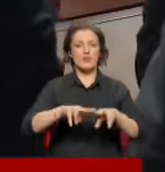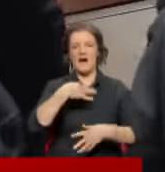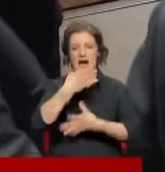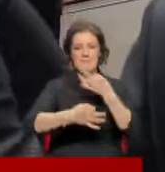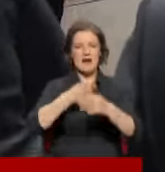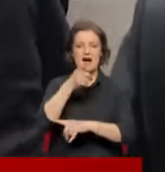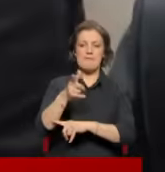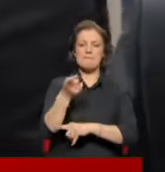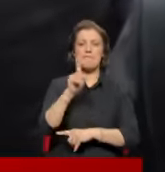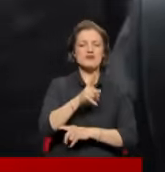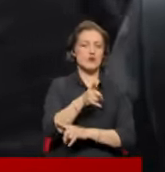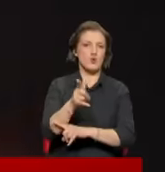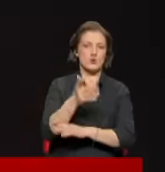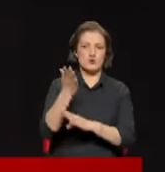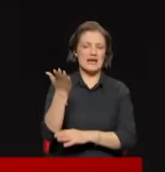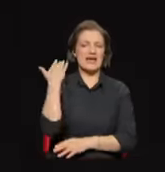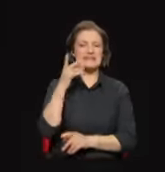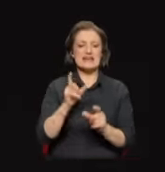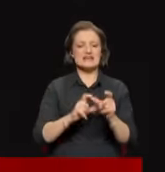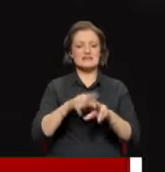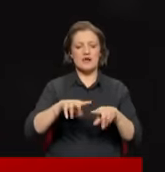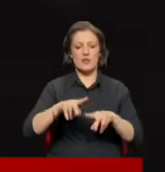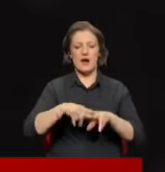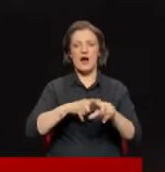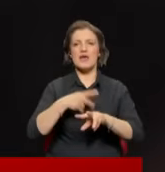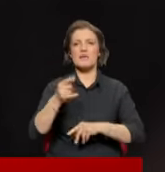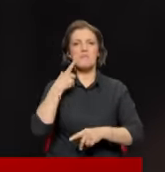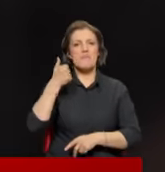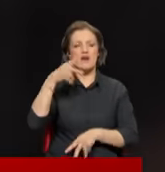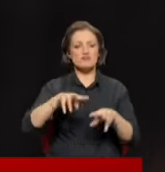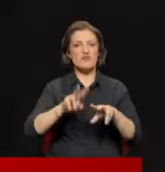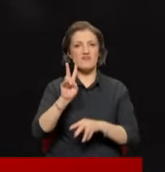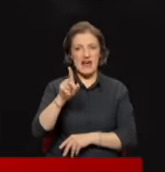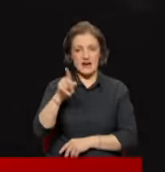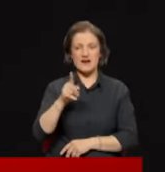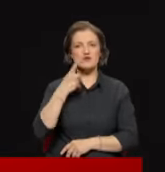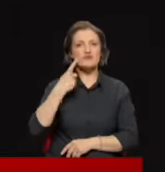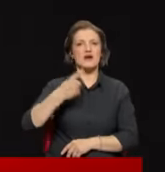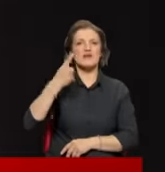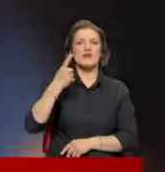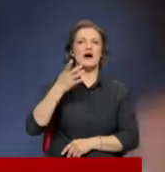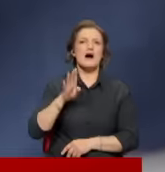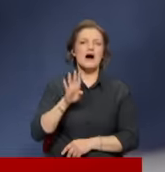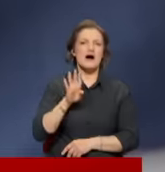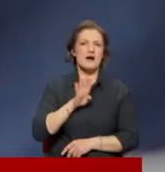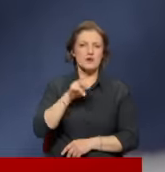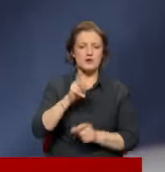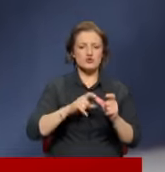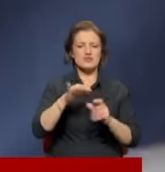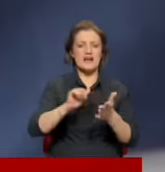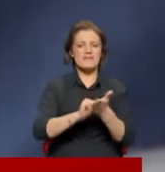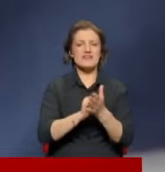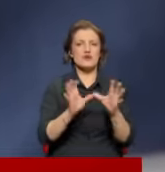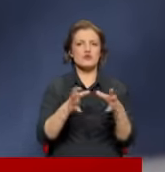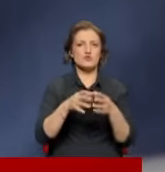kamerasının kaydettiği bir başka görüntü. Eski Sanayi Bakanı Mustafa Varank ve Cumhurbaşkanı Erdoğan'ın oğlu Bilal Erdoğan'ın da olduğu sosyal medya